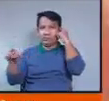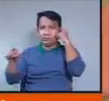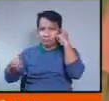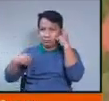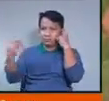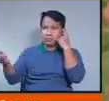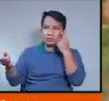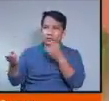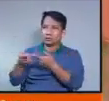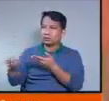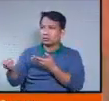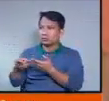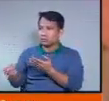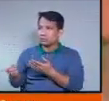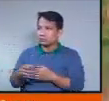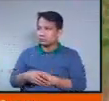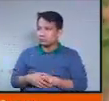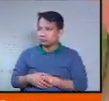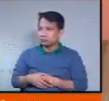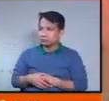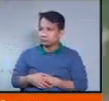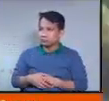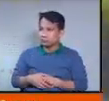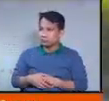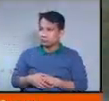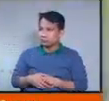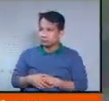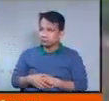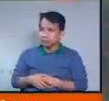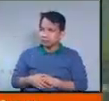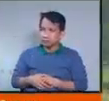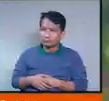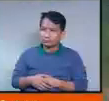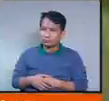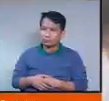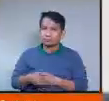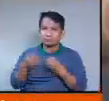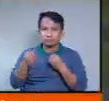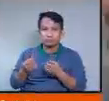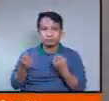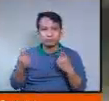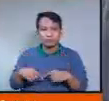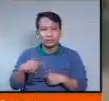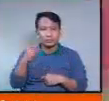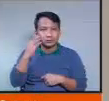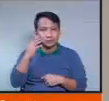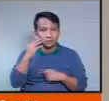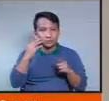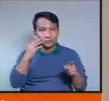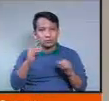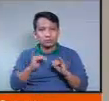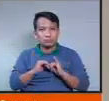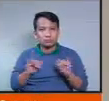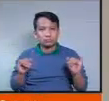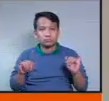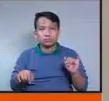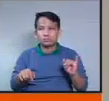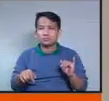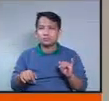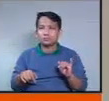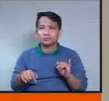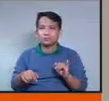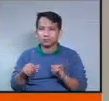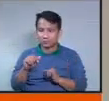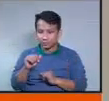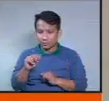merong ibibigay ng mga donasyon. Kasi over the weekend, maraming mga insidente na yung mga